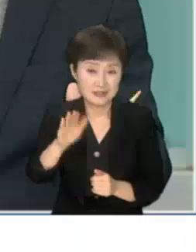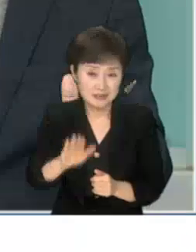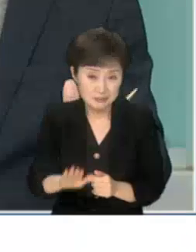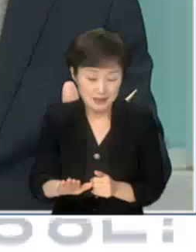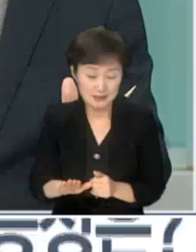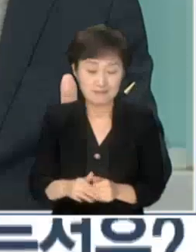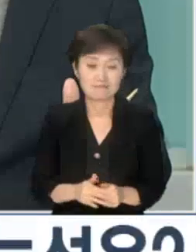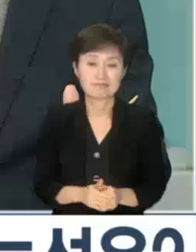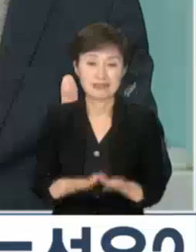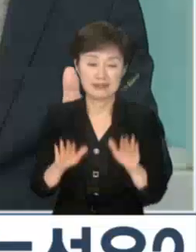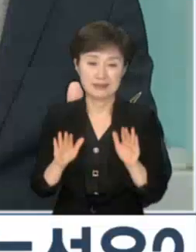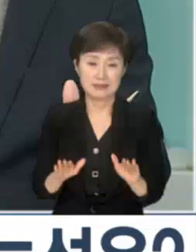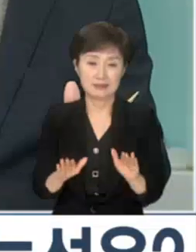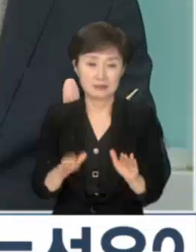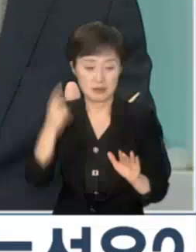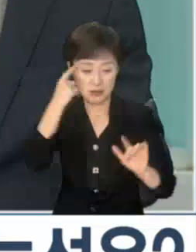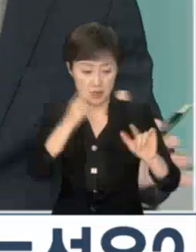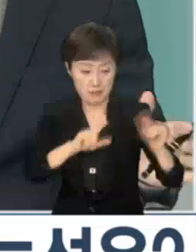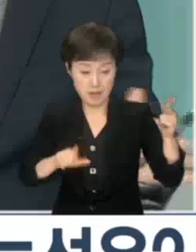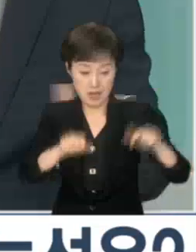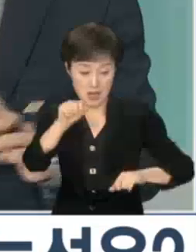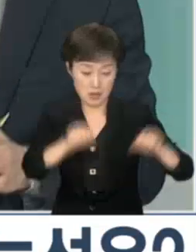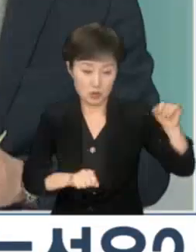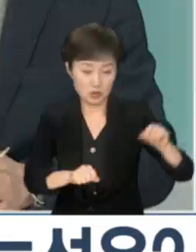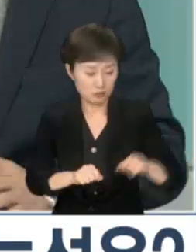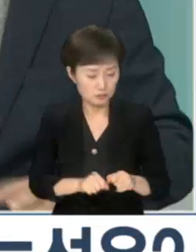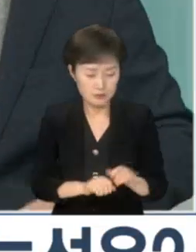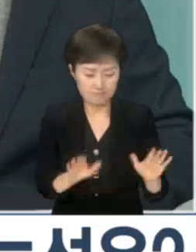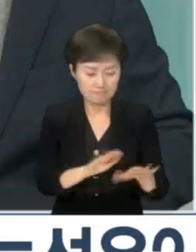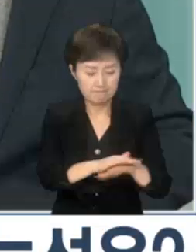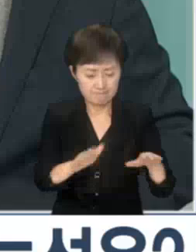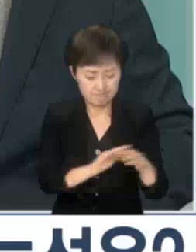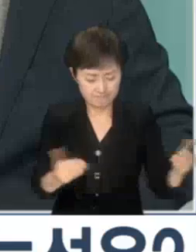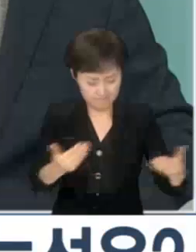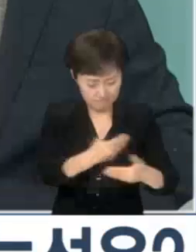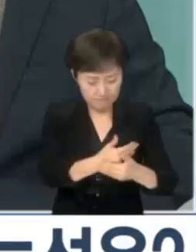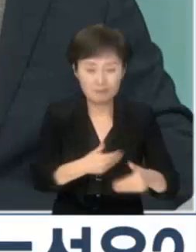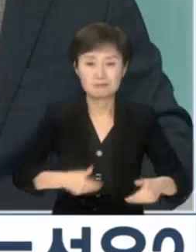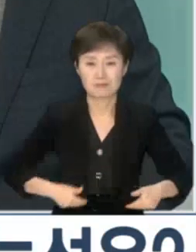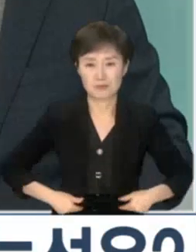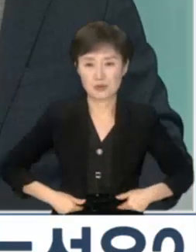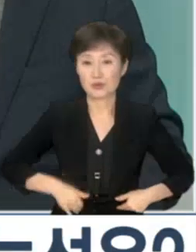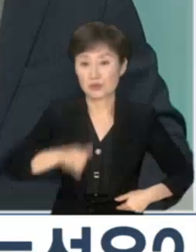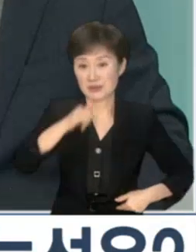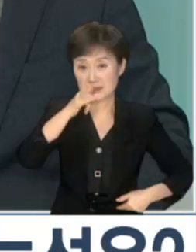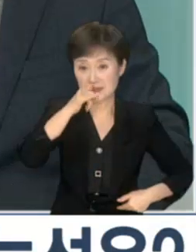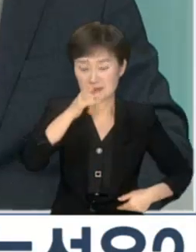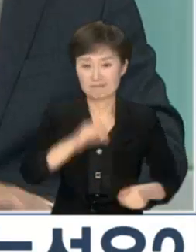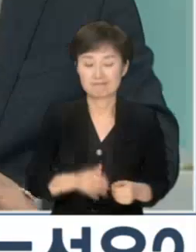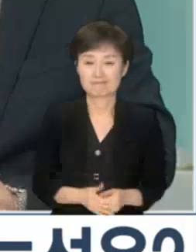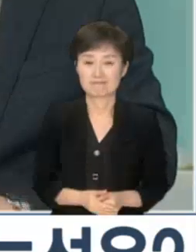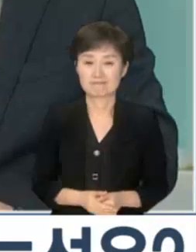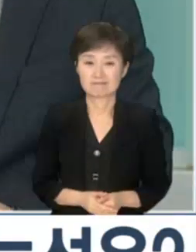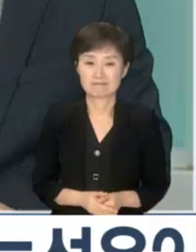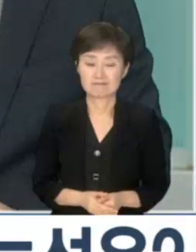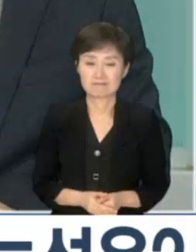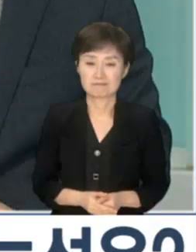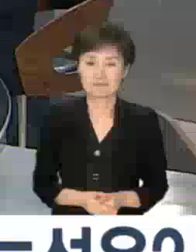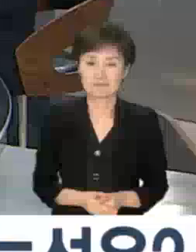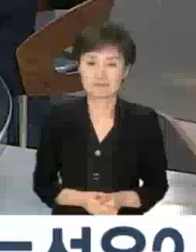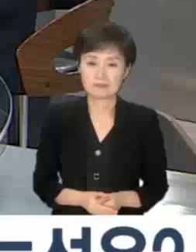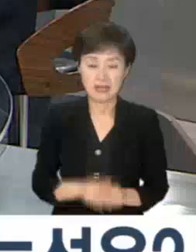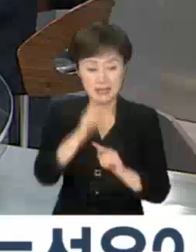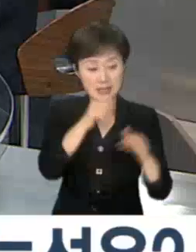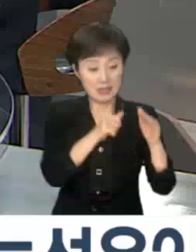이런 그 주장이나 행보들에 대해서는 당에서는 최대한 포용하는 모습들이 반드시 필요한 시점이다 이 말씀 드립니다. 네. 이재명 대표는